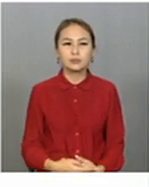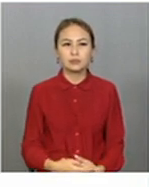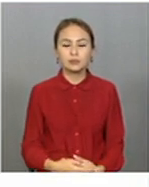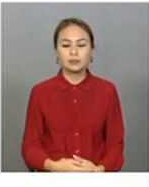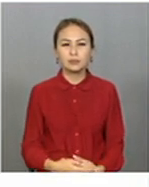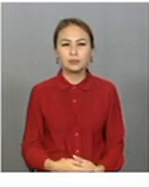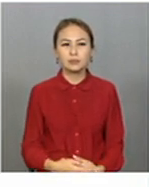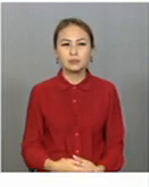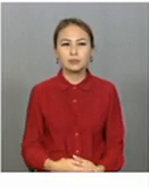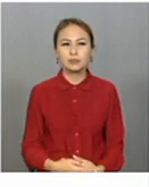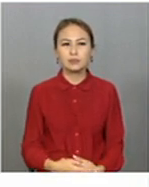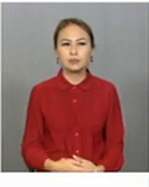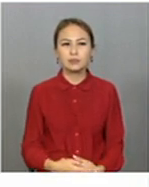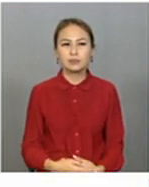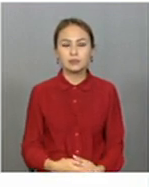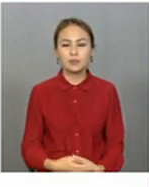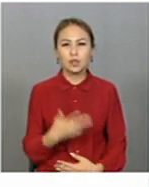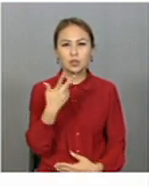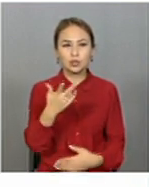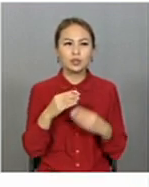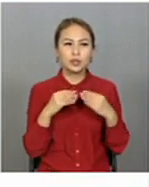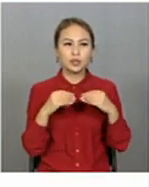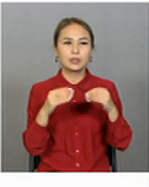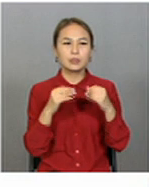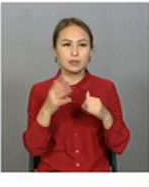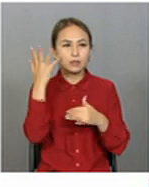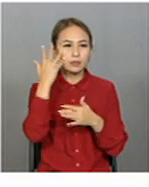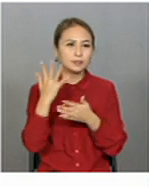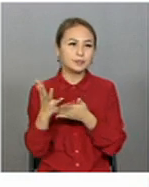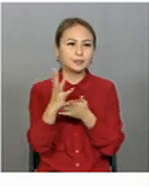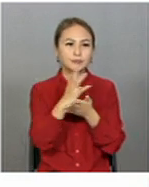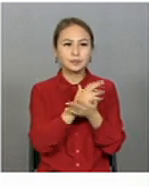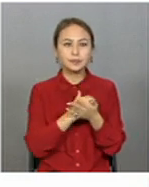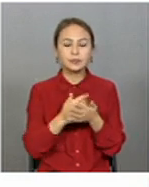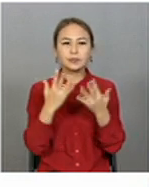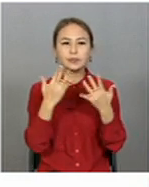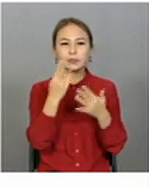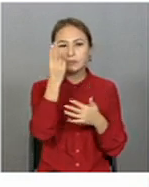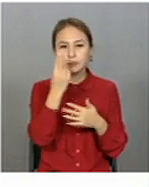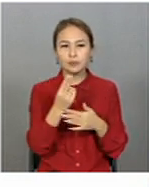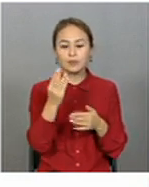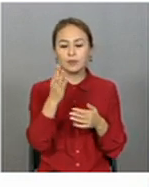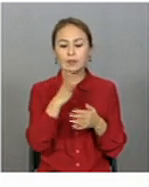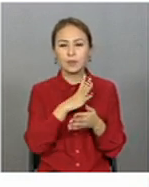жиналды. 3 егіз алқабынан неше центнер астық жиналды?